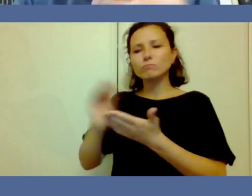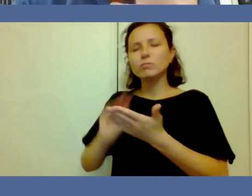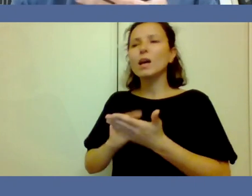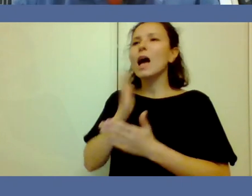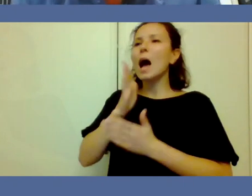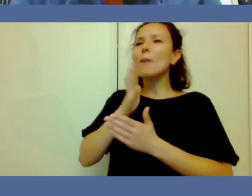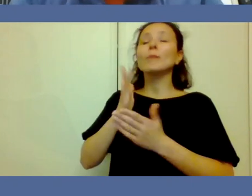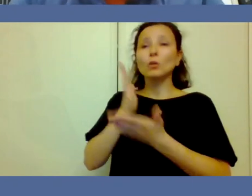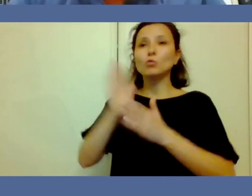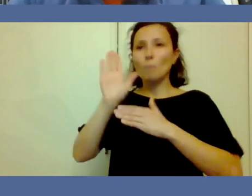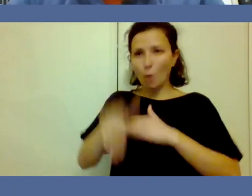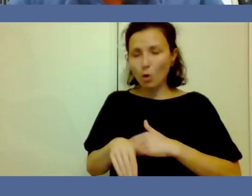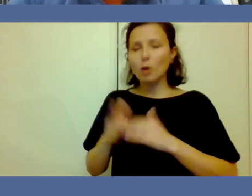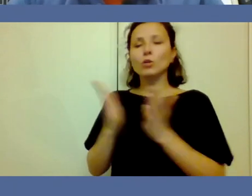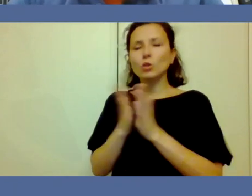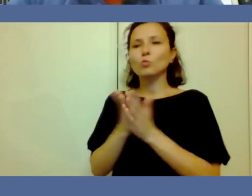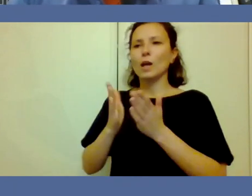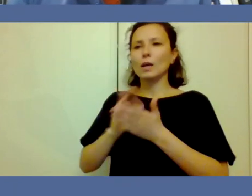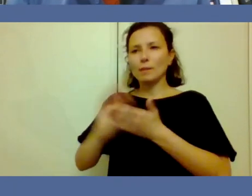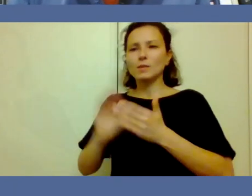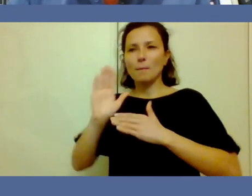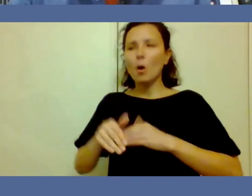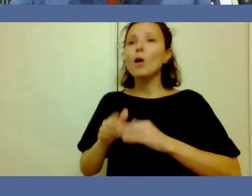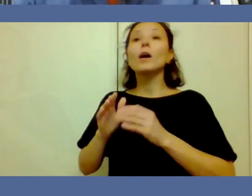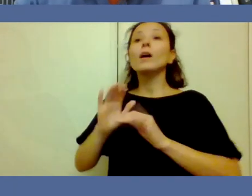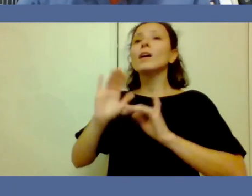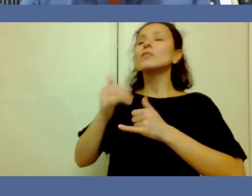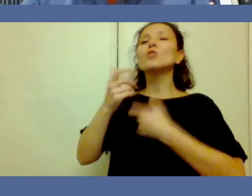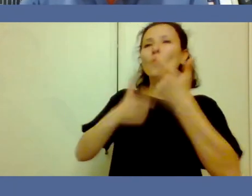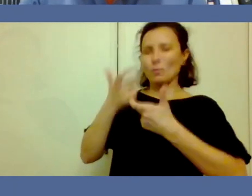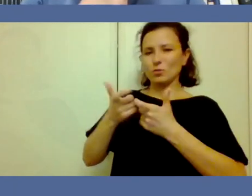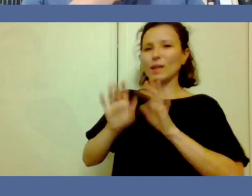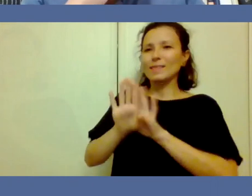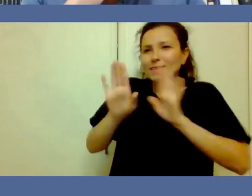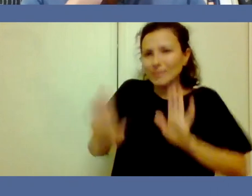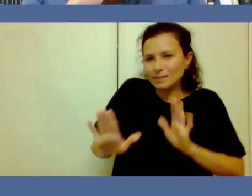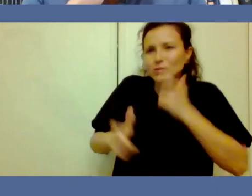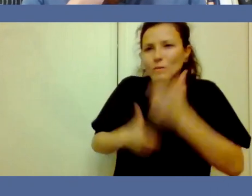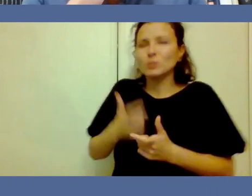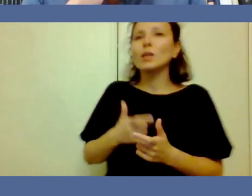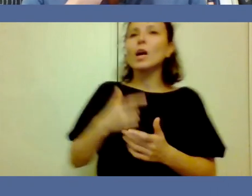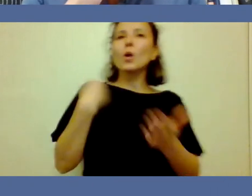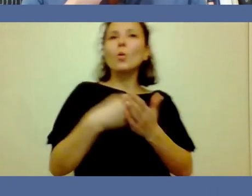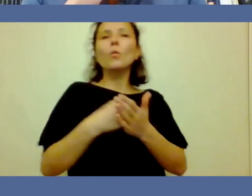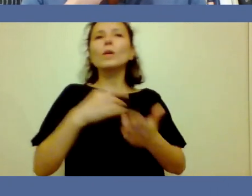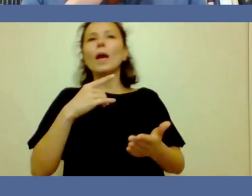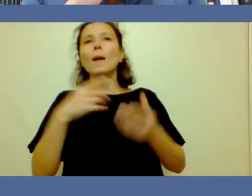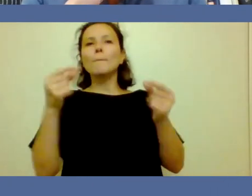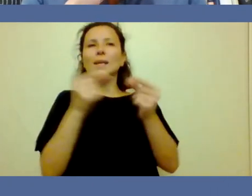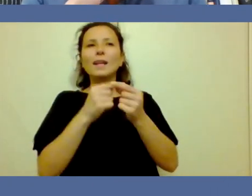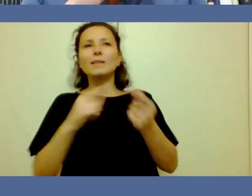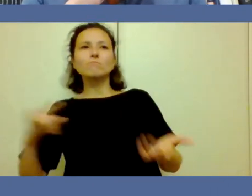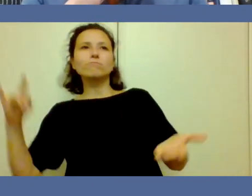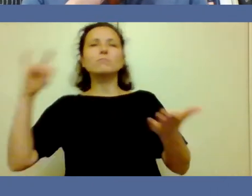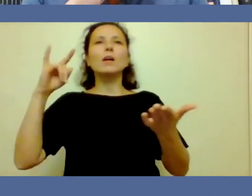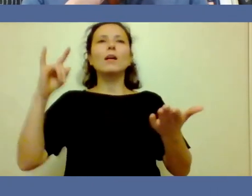po napisaniu książki. Kupuję bilet na drugi koniec świata. Nie wiem, jak to teraz będzie, bo świat